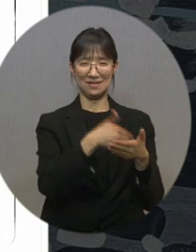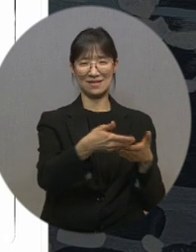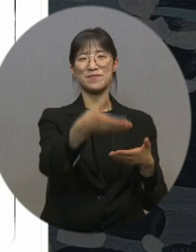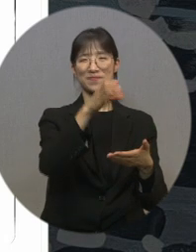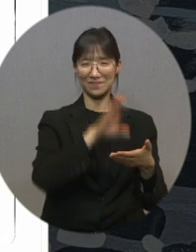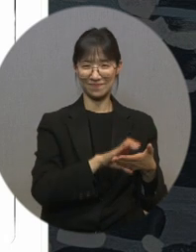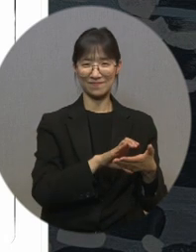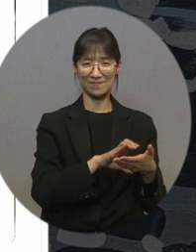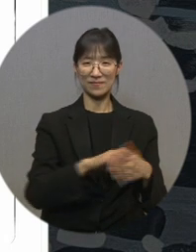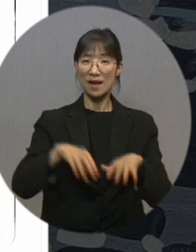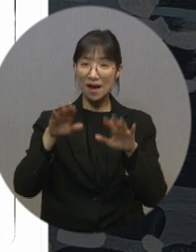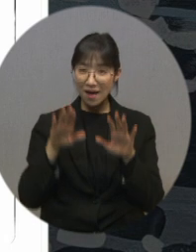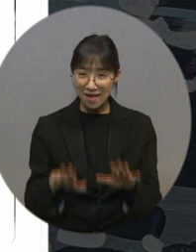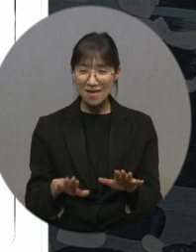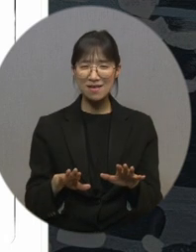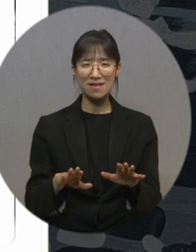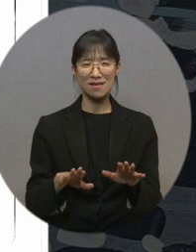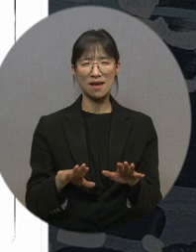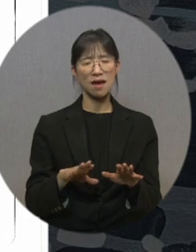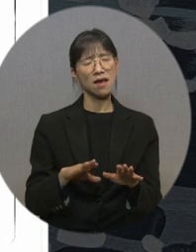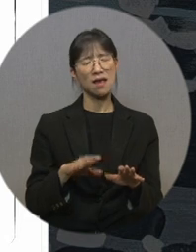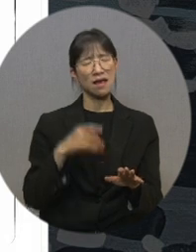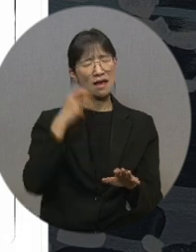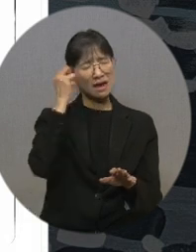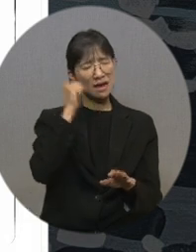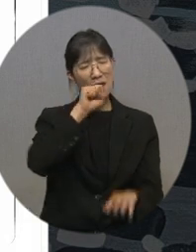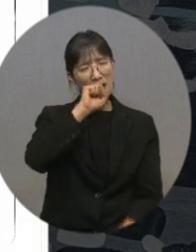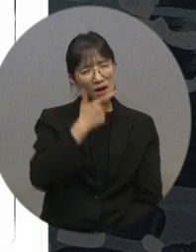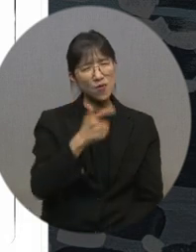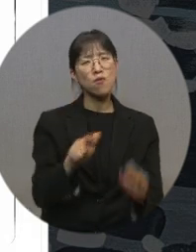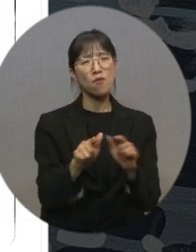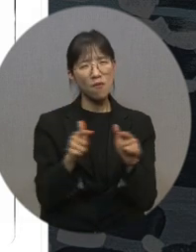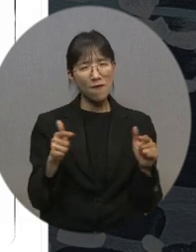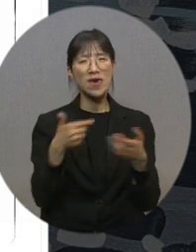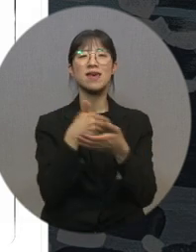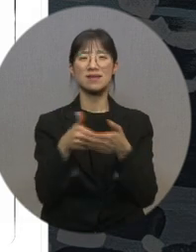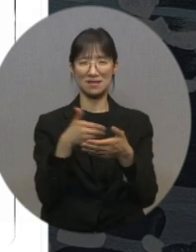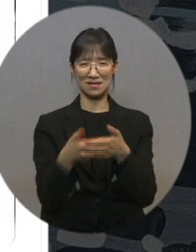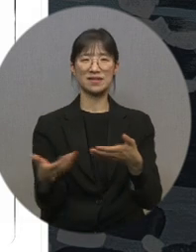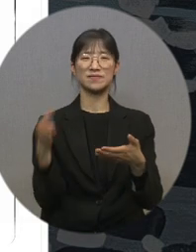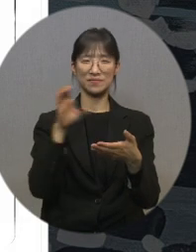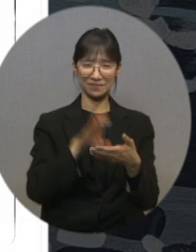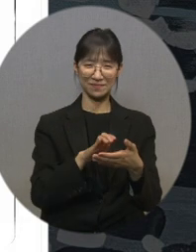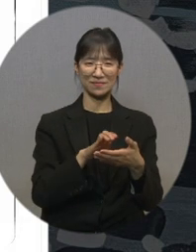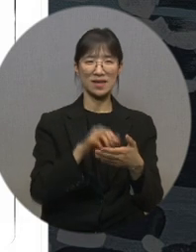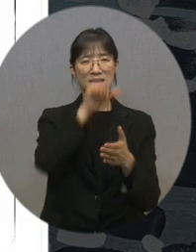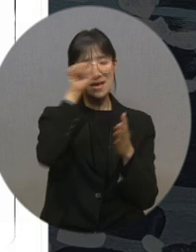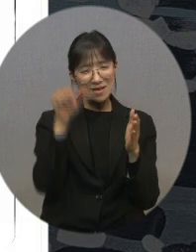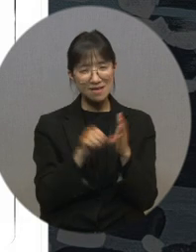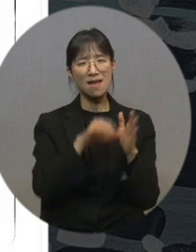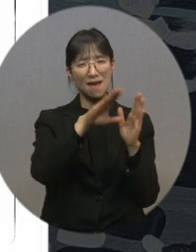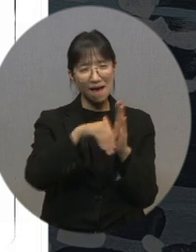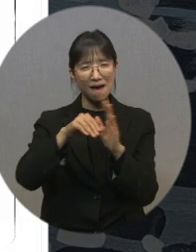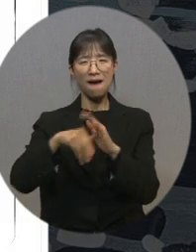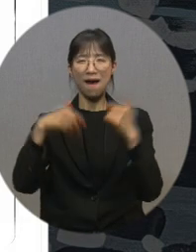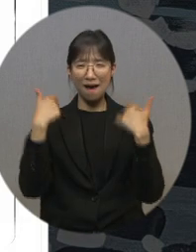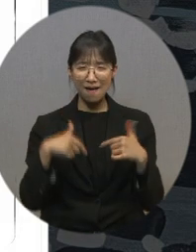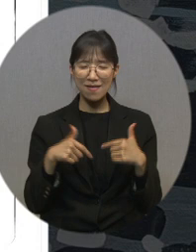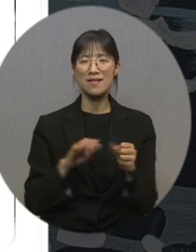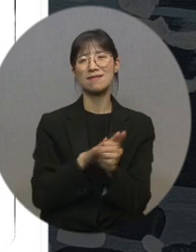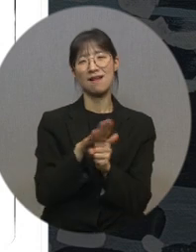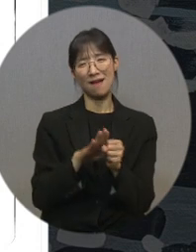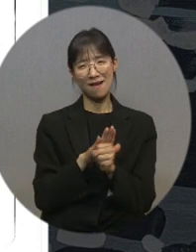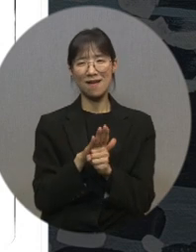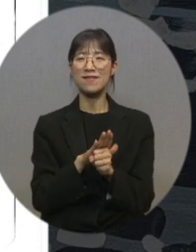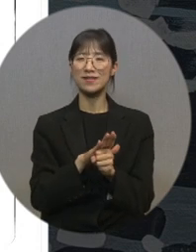담아냈다면 이제는 좋지 않던 순간까지 그림으로 담아내면서 인생의 매 순간에 애정을